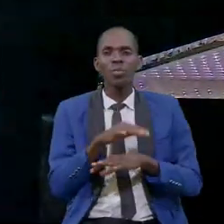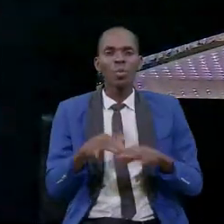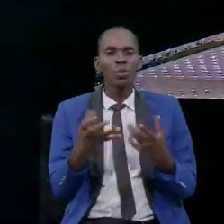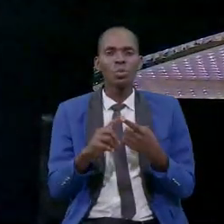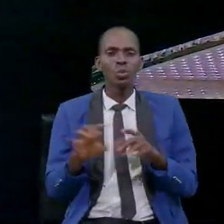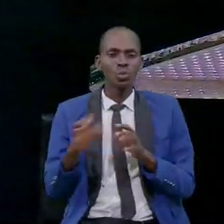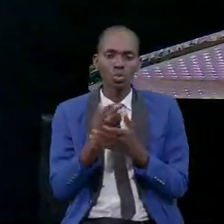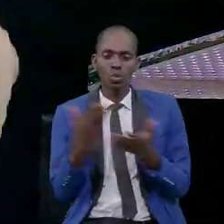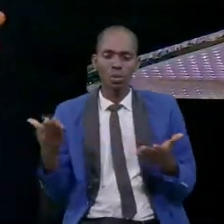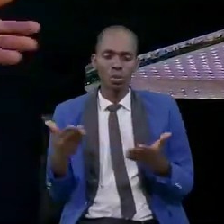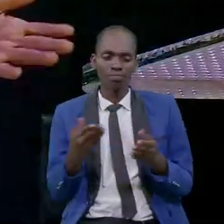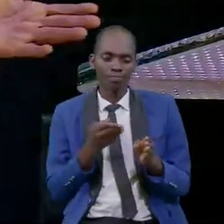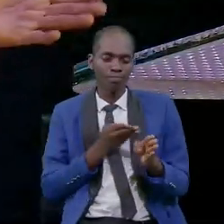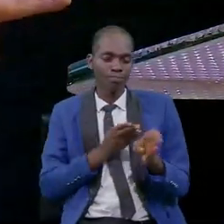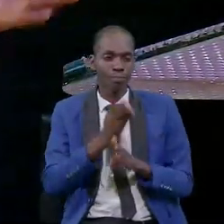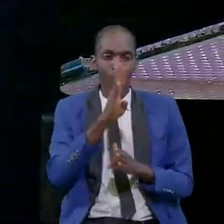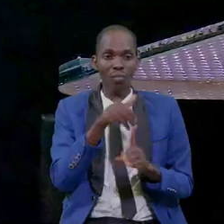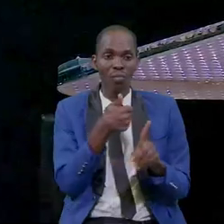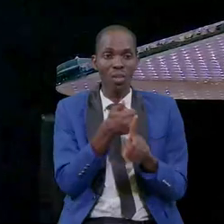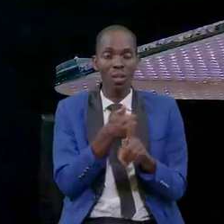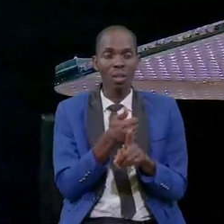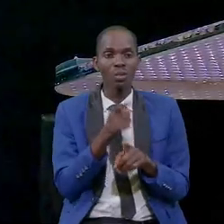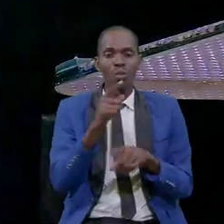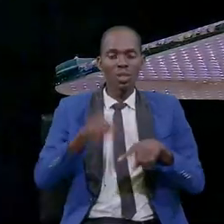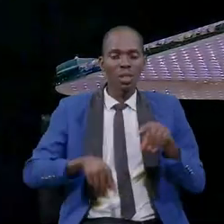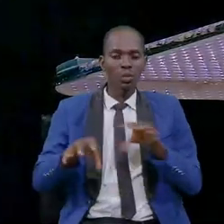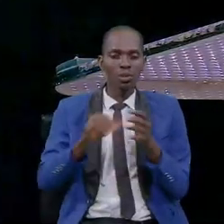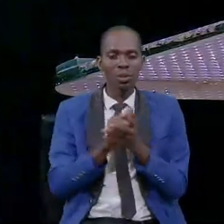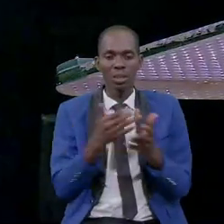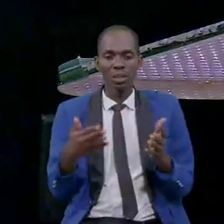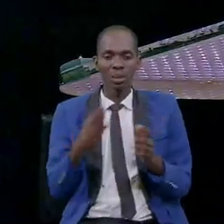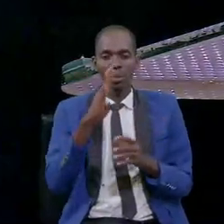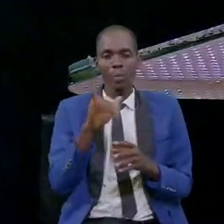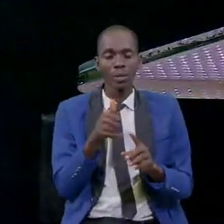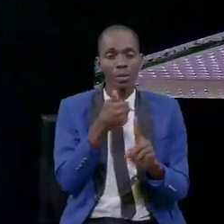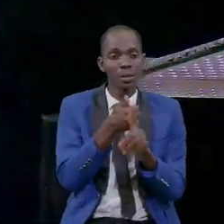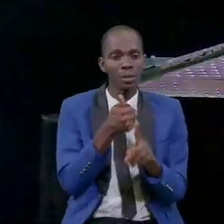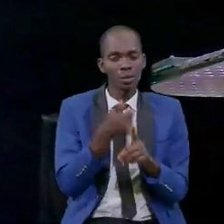Lorsque vous ne voulez pas faire quelque chose directement, alors vous ne pouvez pas faire la chose là.